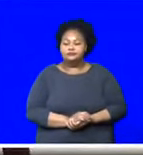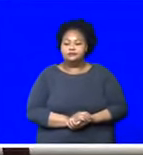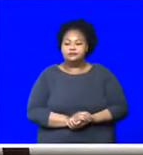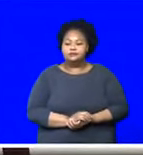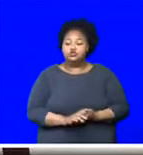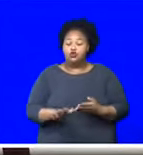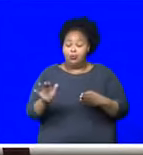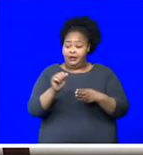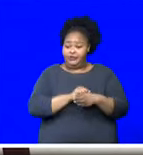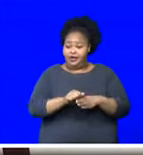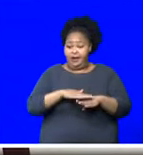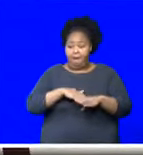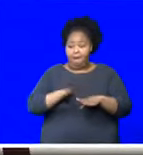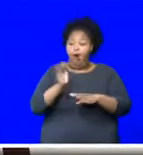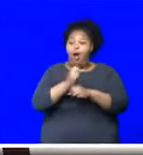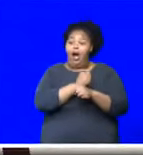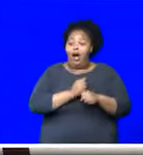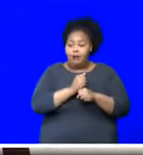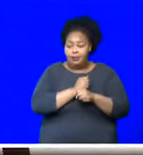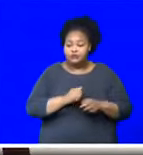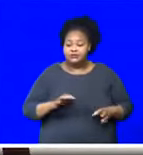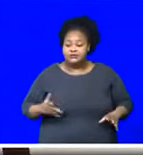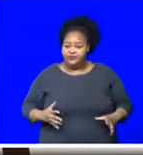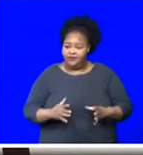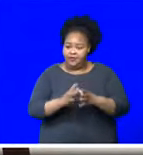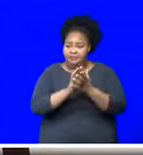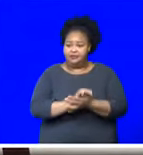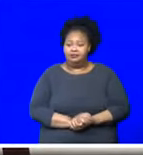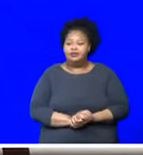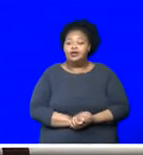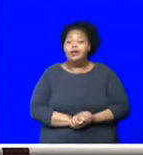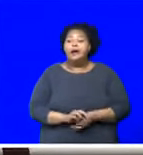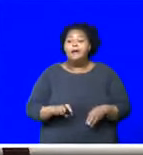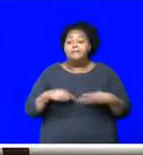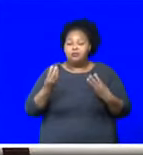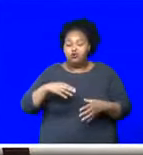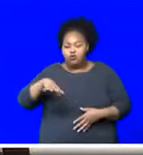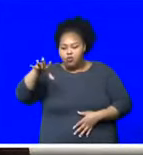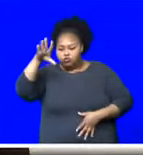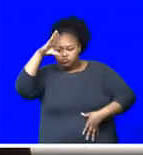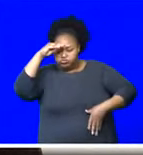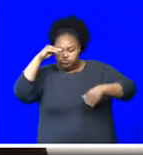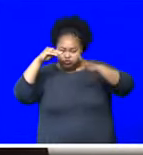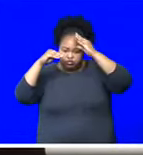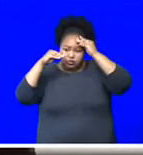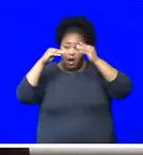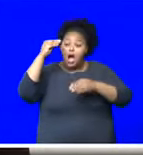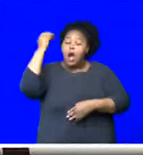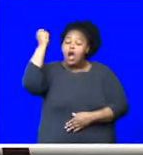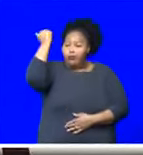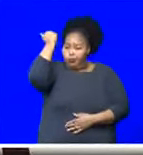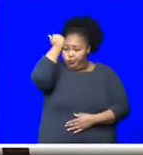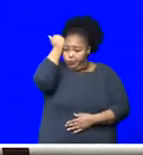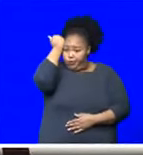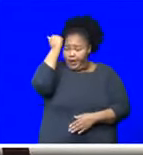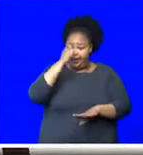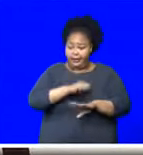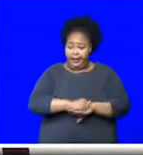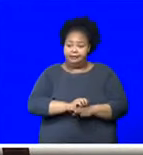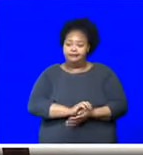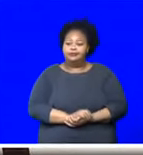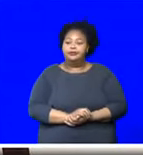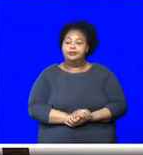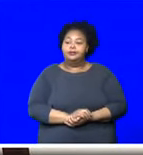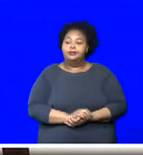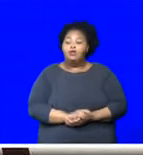kuhle kuyangena kuyanamathela futhi kuyaluvusa nolugcozi lokwakuthi umuntu athi awu nangabe sibani